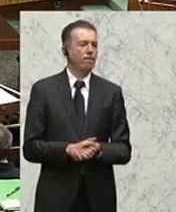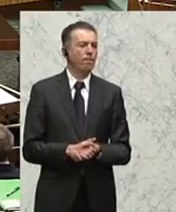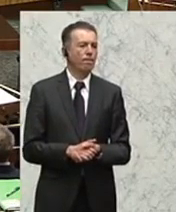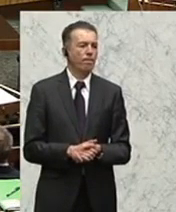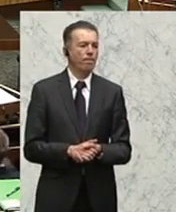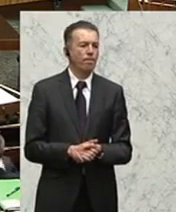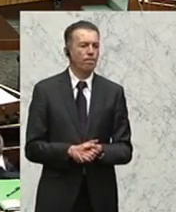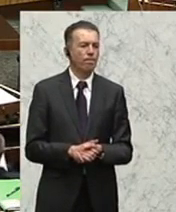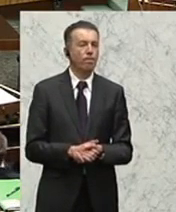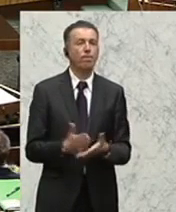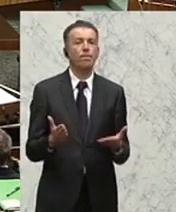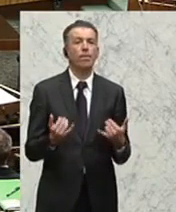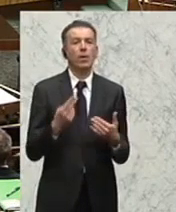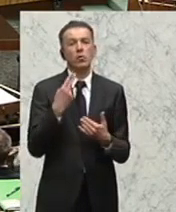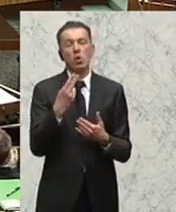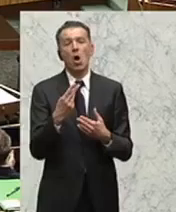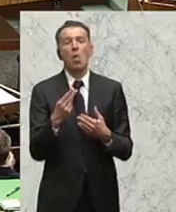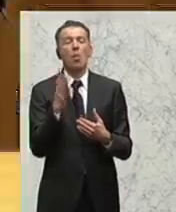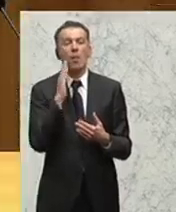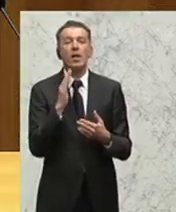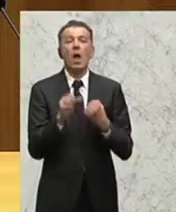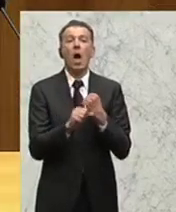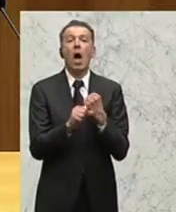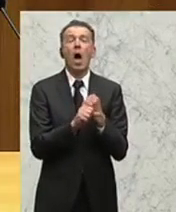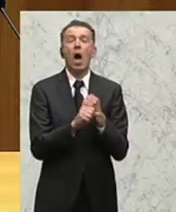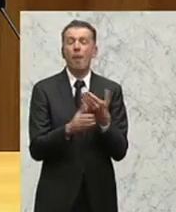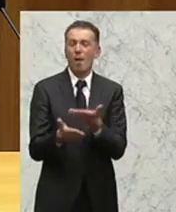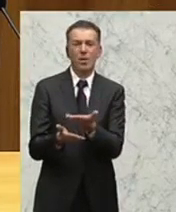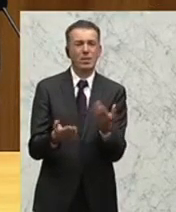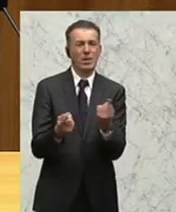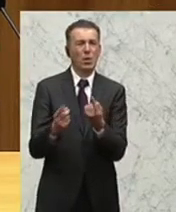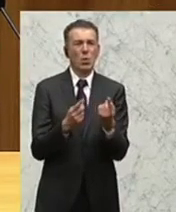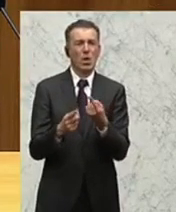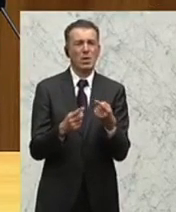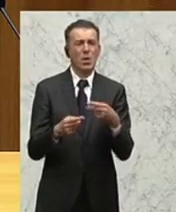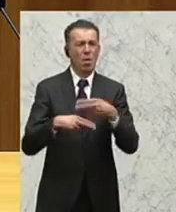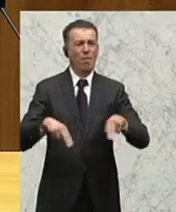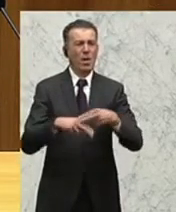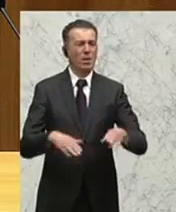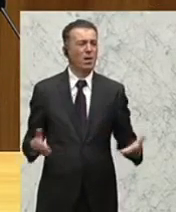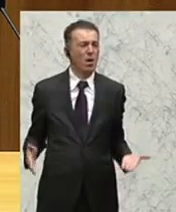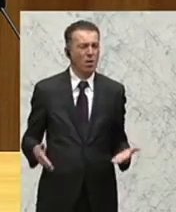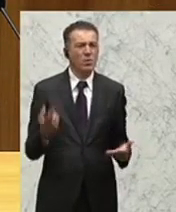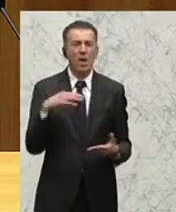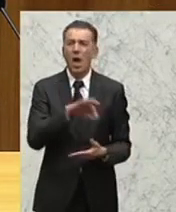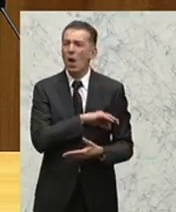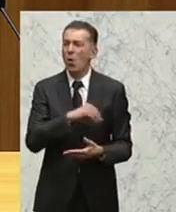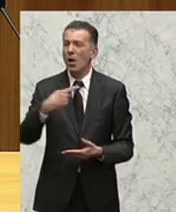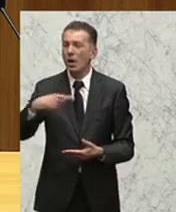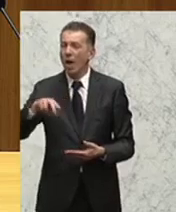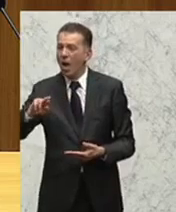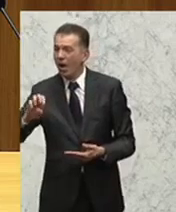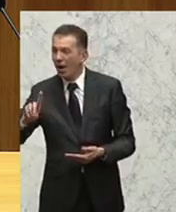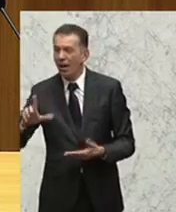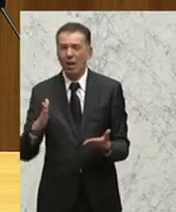mich. Dann schauen wir uns bitte die Arbeitsverhältnisse an in diesen Gaststätten, Herr Kollege Gredler. Dann reden wir mal über die Fakten, wie